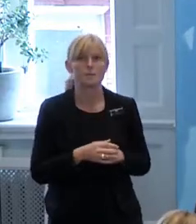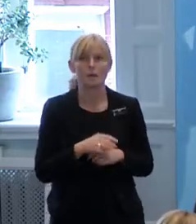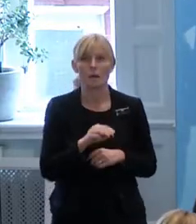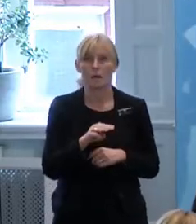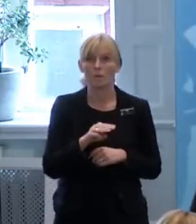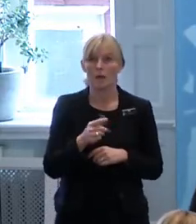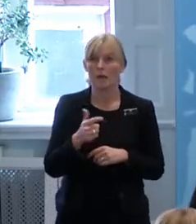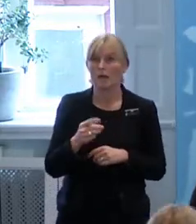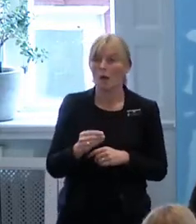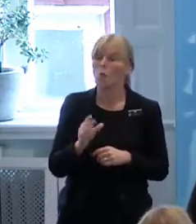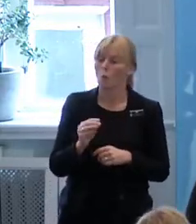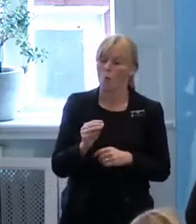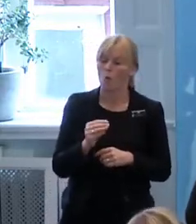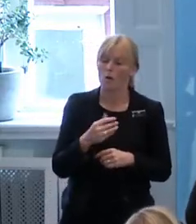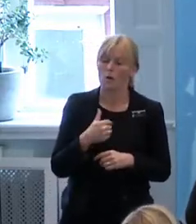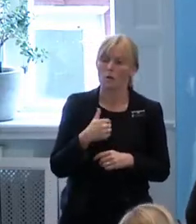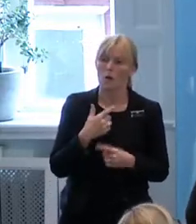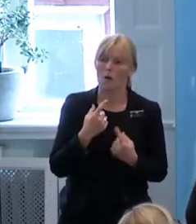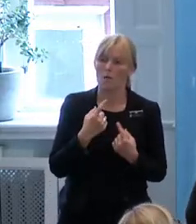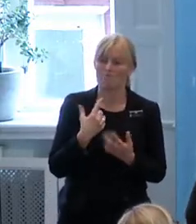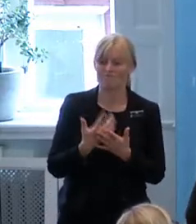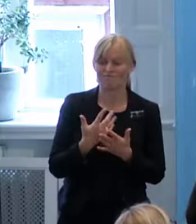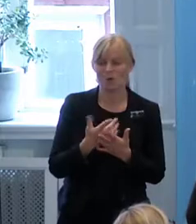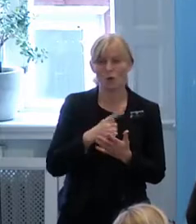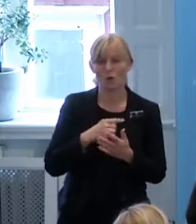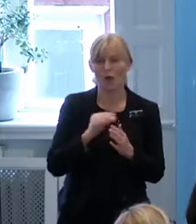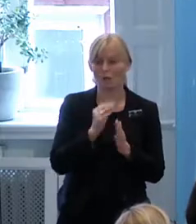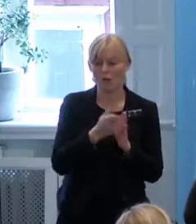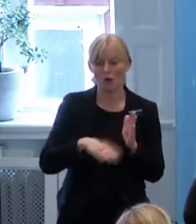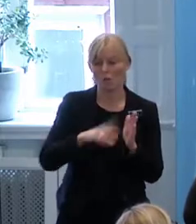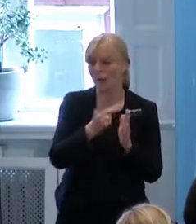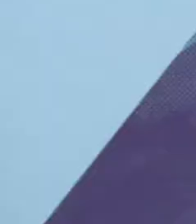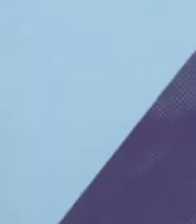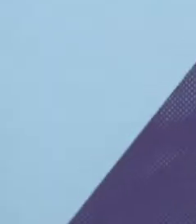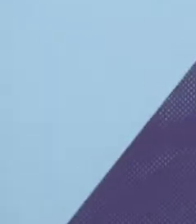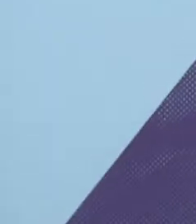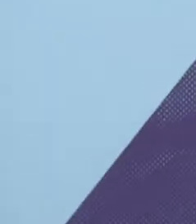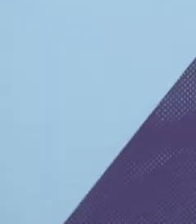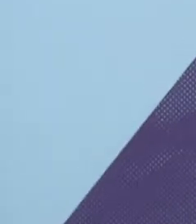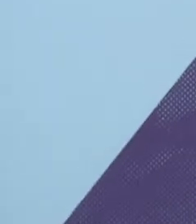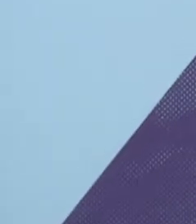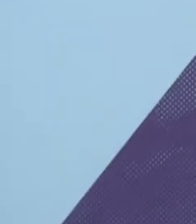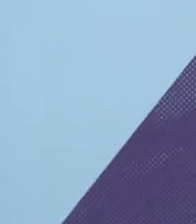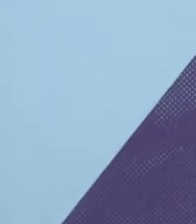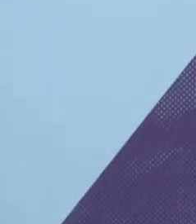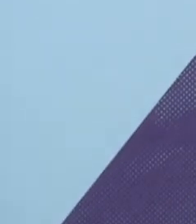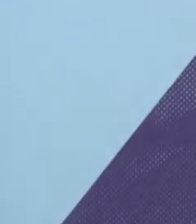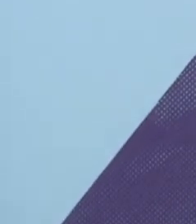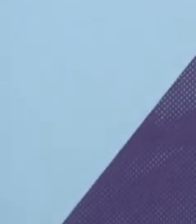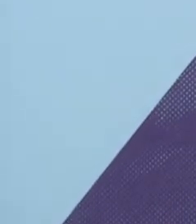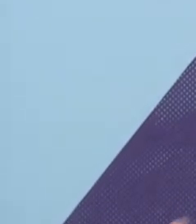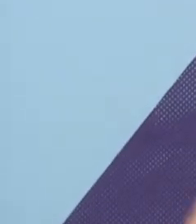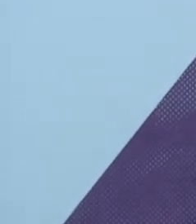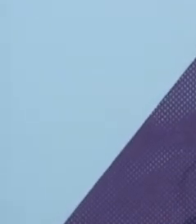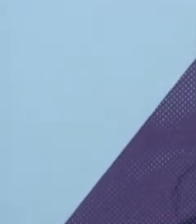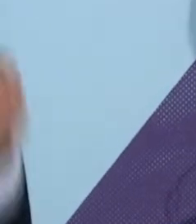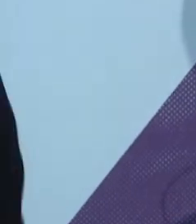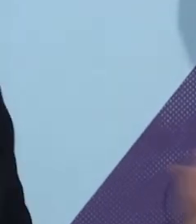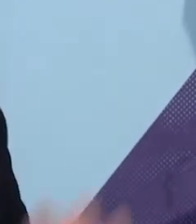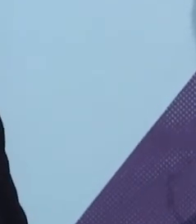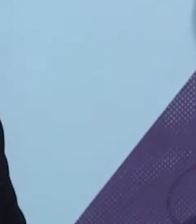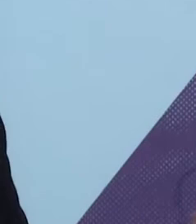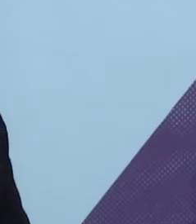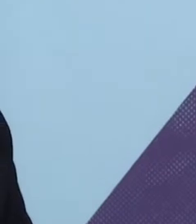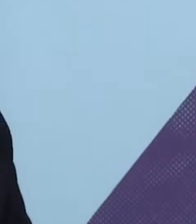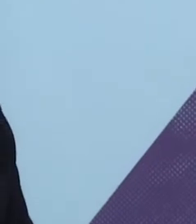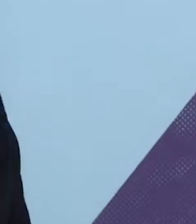Jag pratar ganska mycket i Almedalen och vid andra tillfällen också om hållbar stadsutveckling och ur en mängd olika perspektiv. Jag